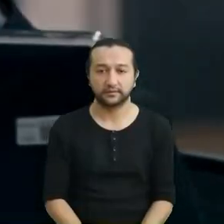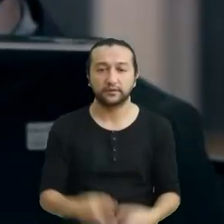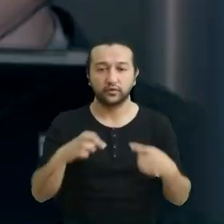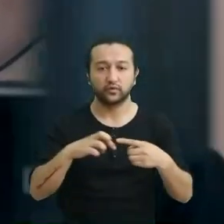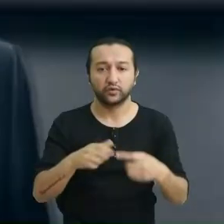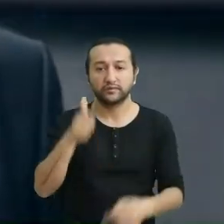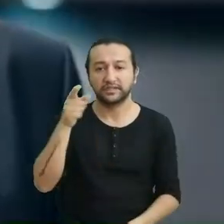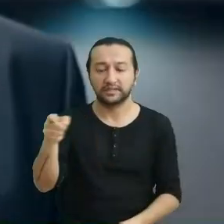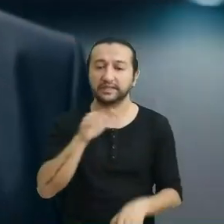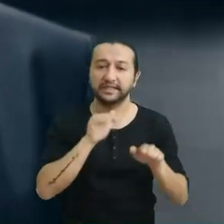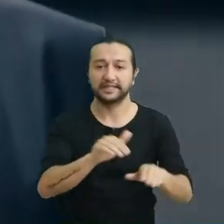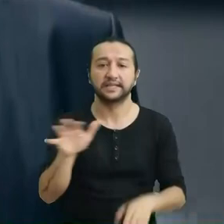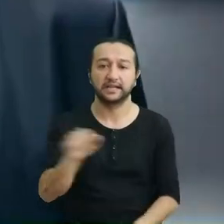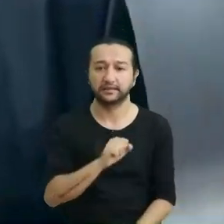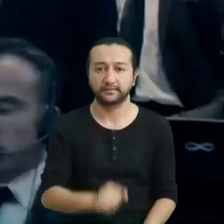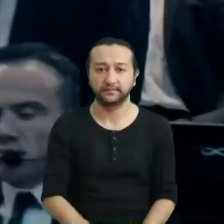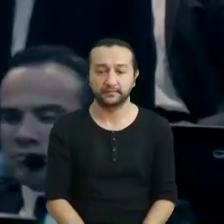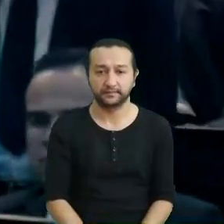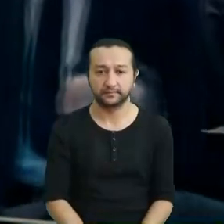Ruhi Başkan'dan da takviye ekip alalım.